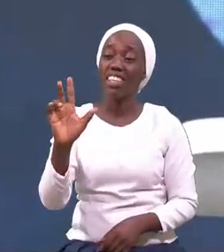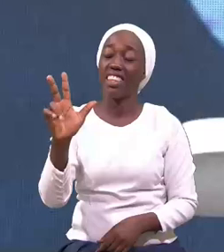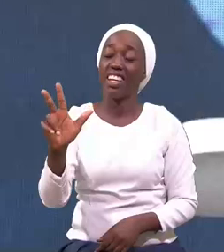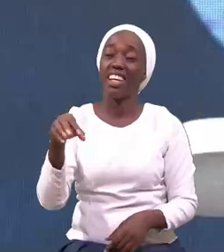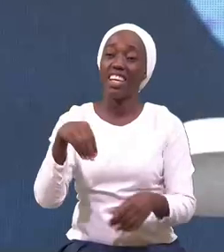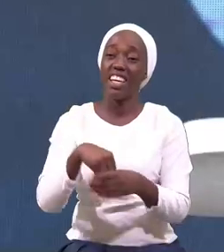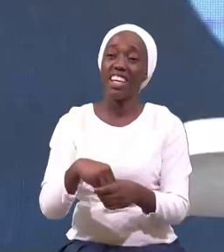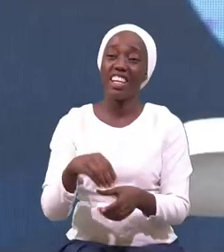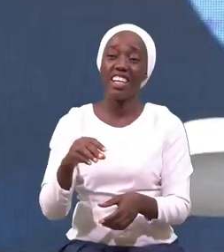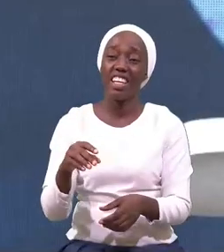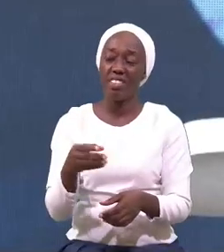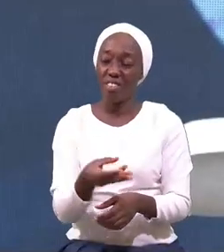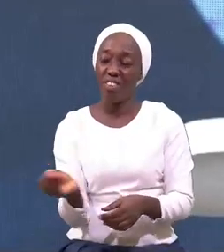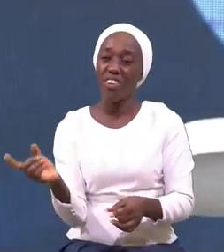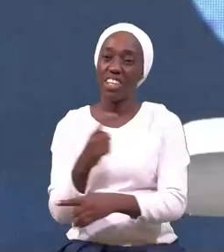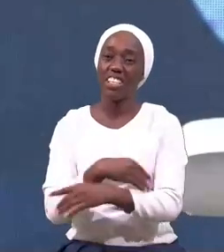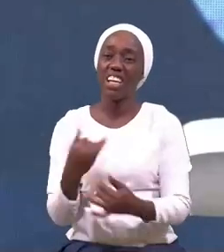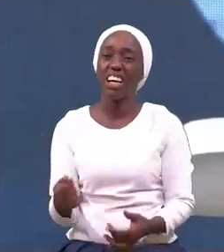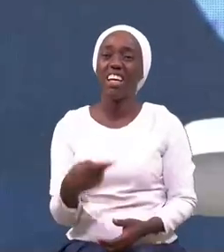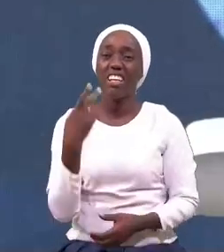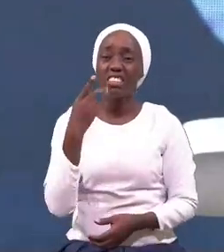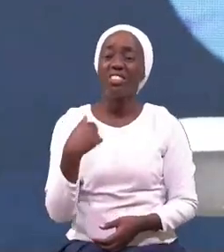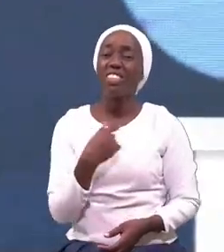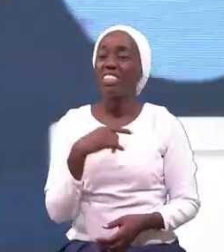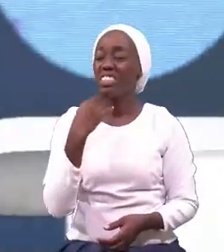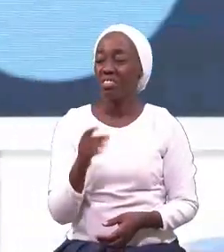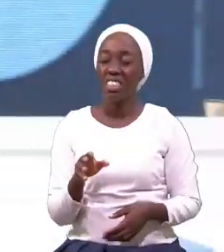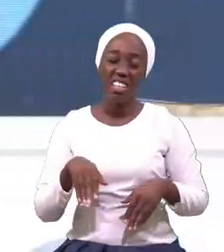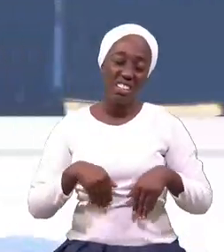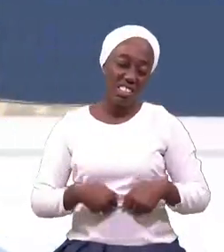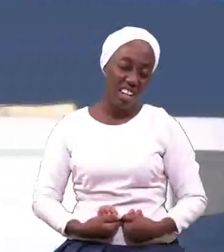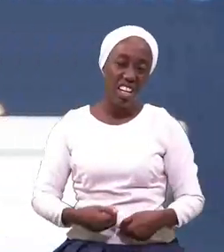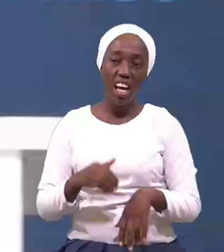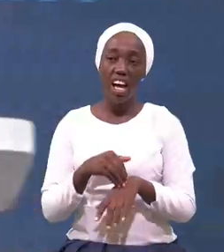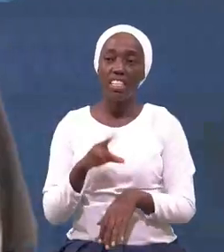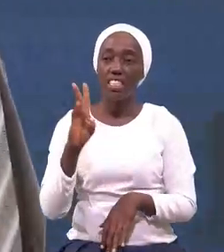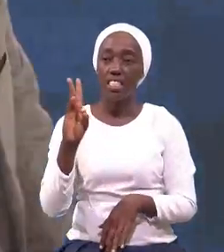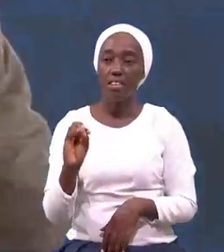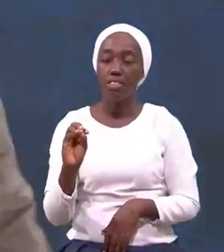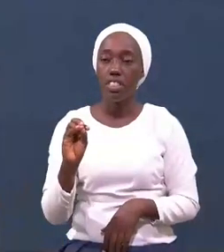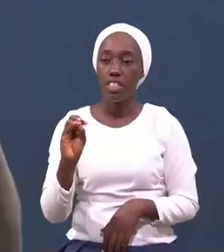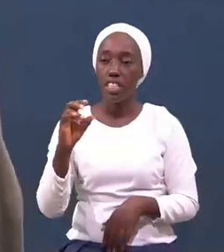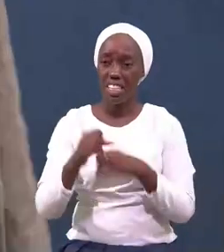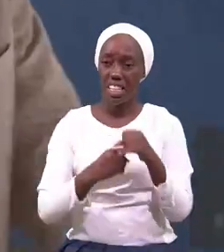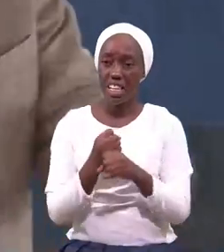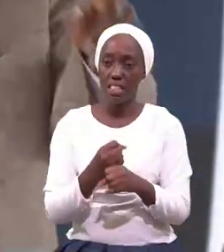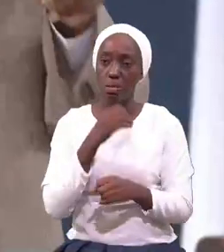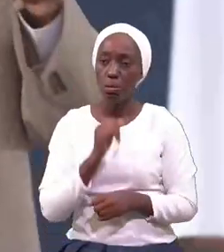Et vos collègues, vos amis disent, nous avons déjà pris la retraite à 70 ans. Pourquoi toi, tu continues pas à courir?